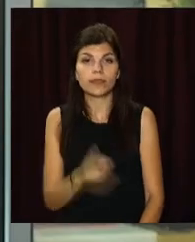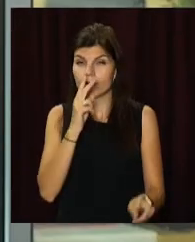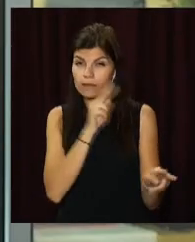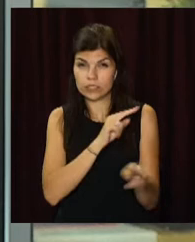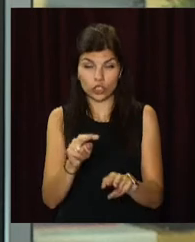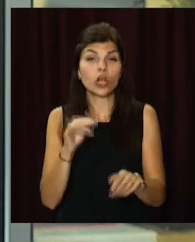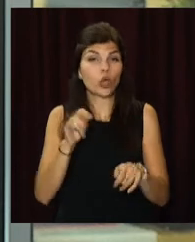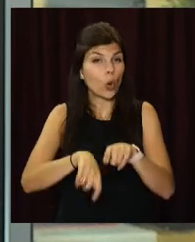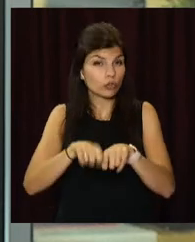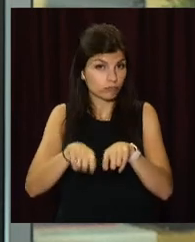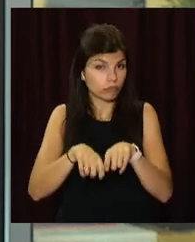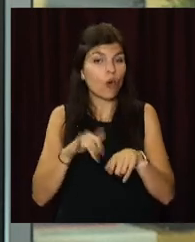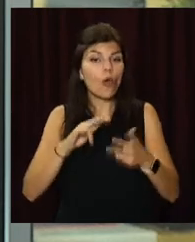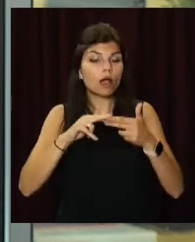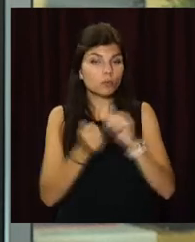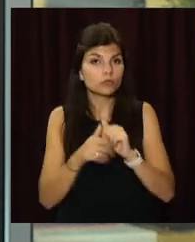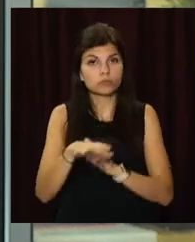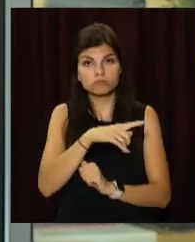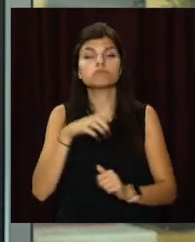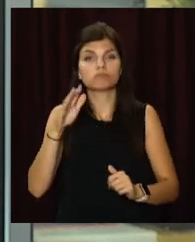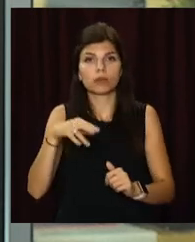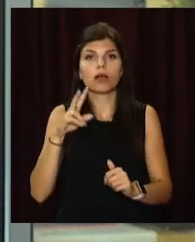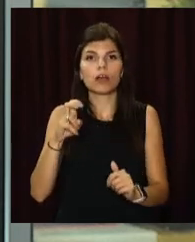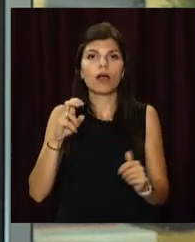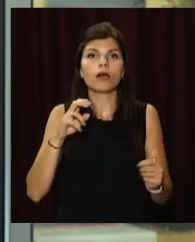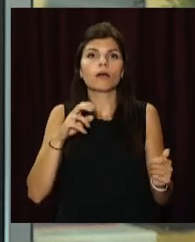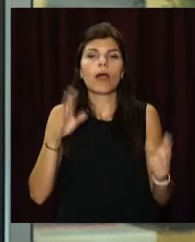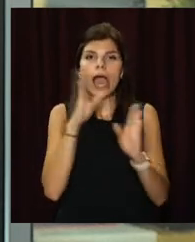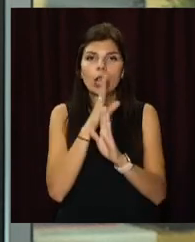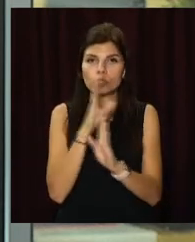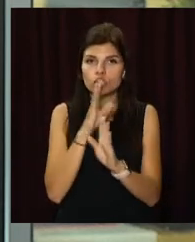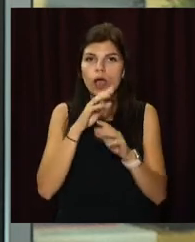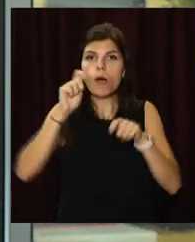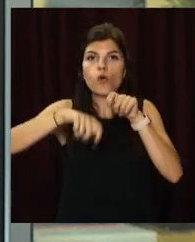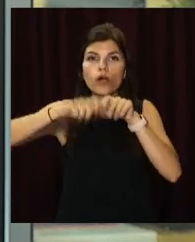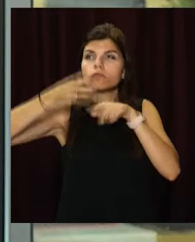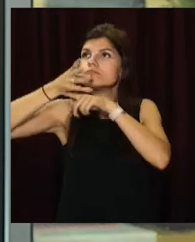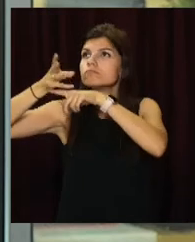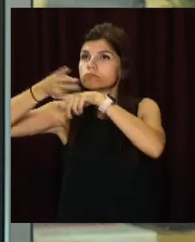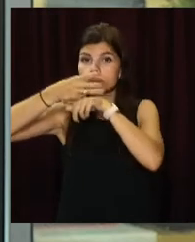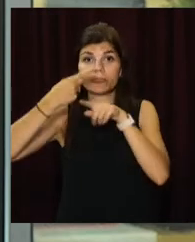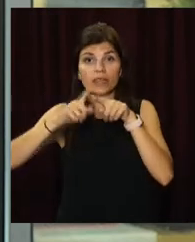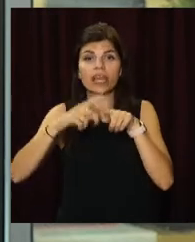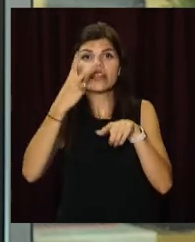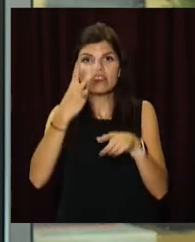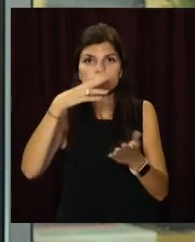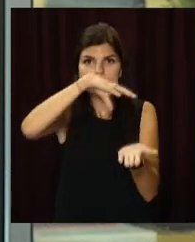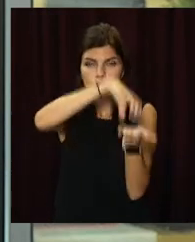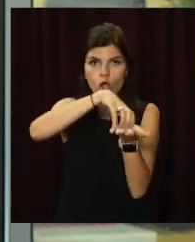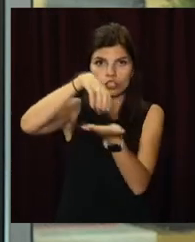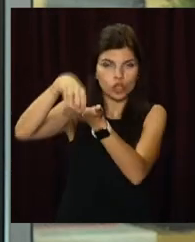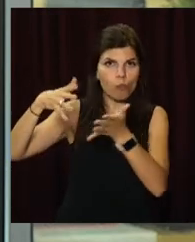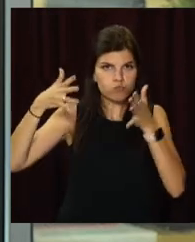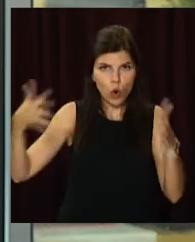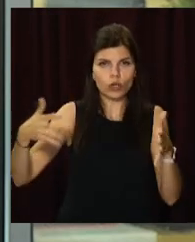Відстежуватимуть та контролюватимуть. У Кам'янському запустили систему комплексного екологічного моніторингу. Зараз це два стаціонарні екологічні